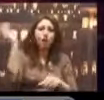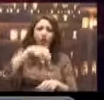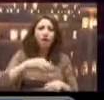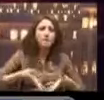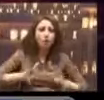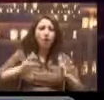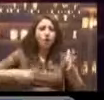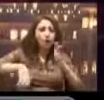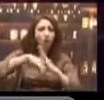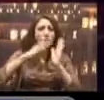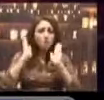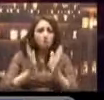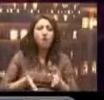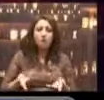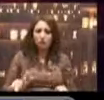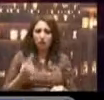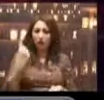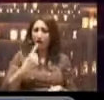بس